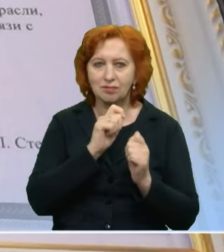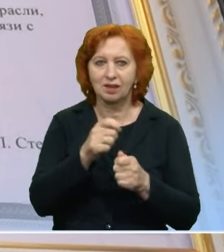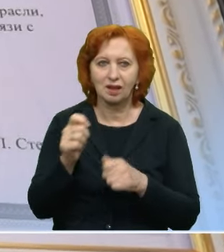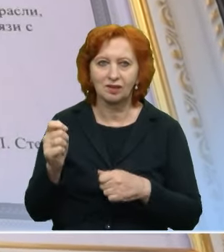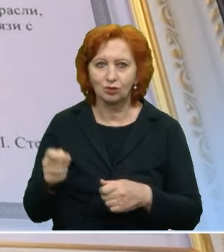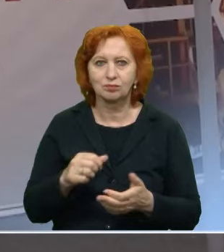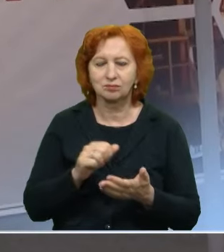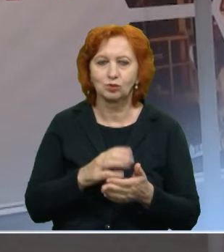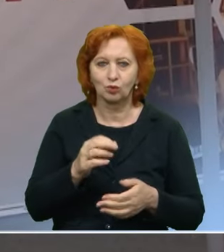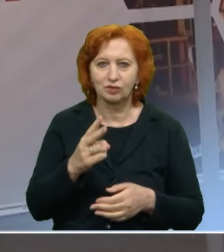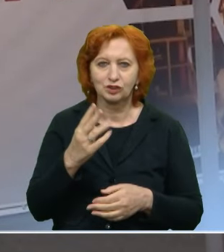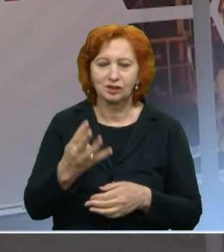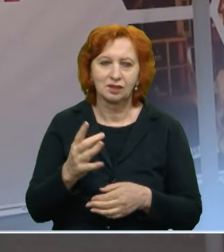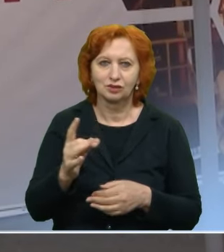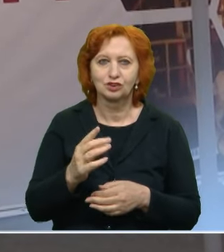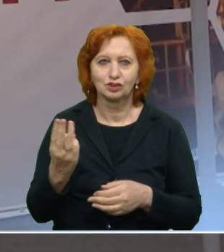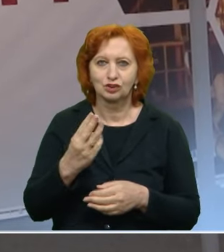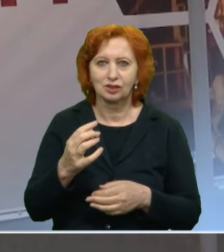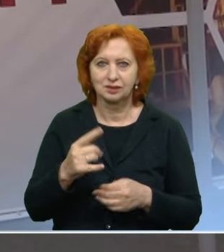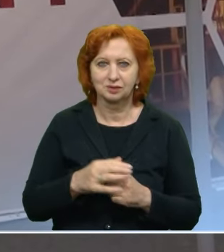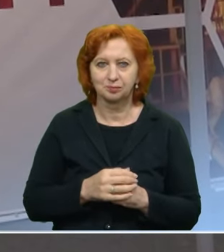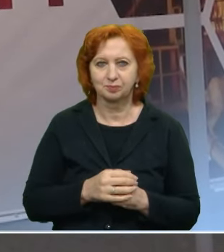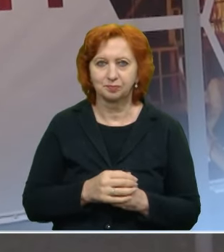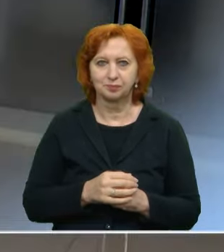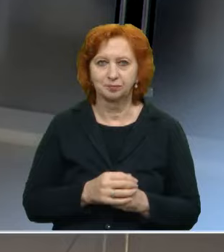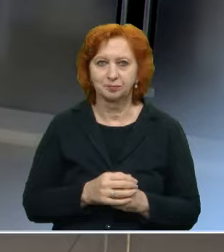Тонконогова, Сергей Алфеев, Дон-24, Шахты.